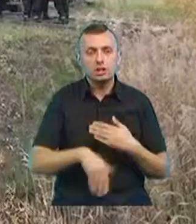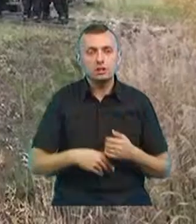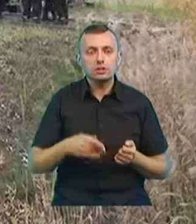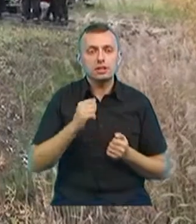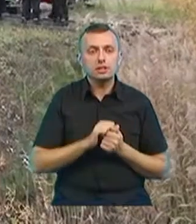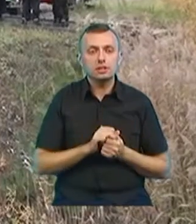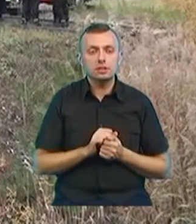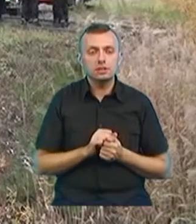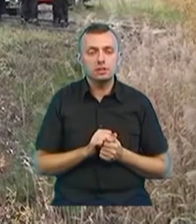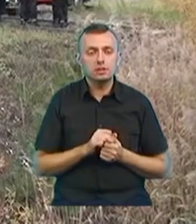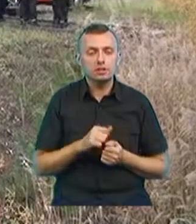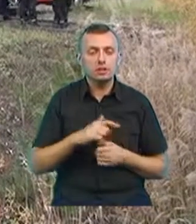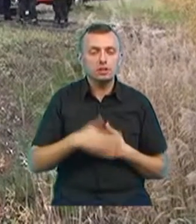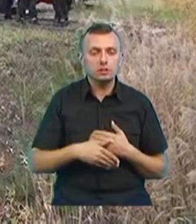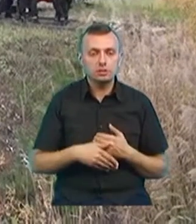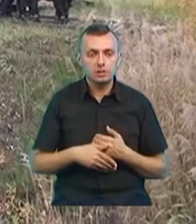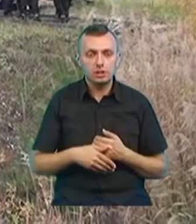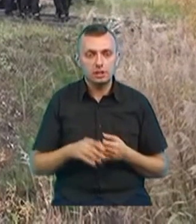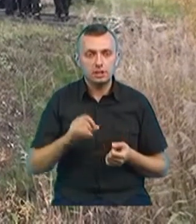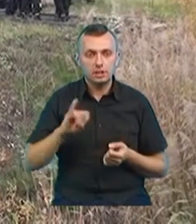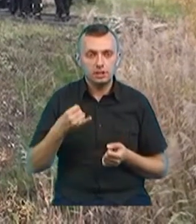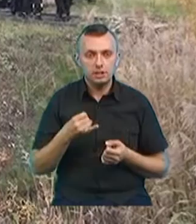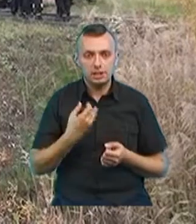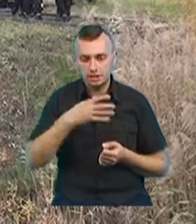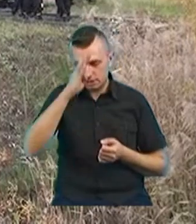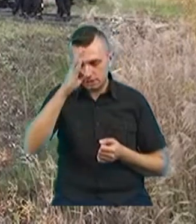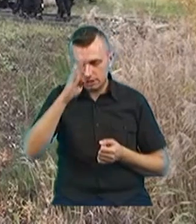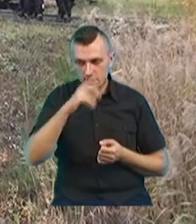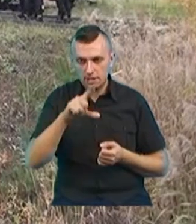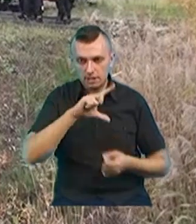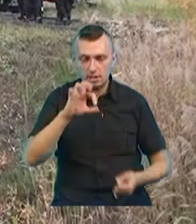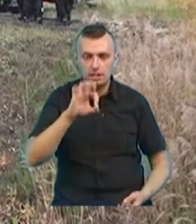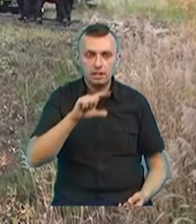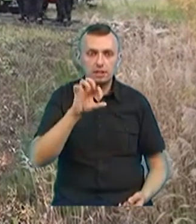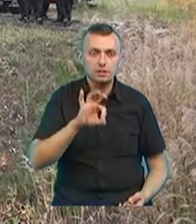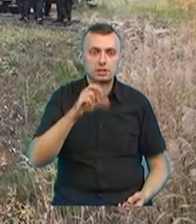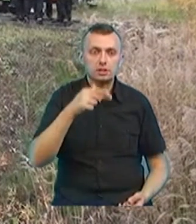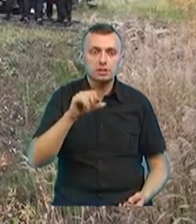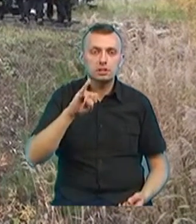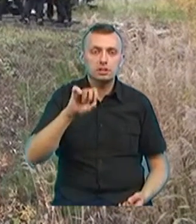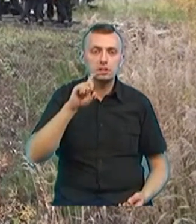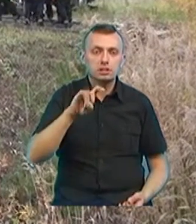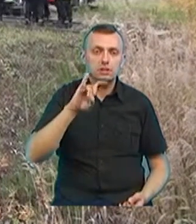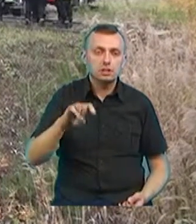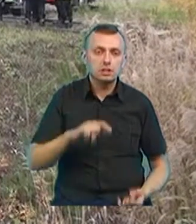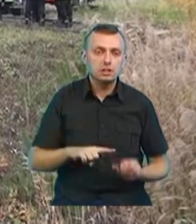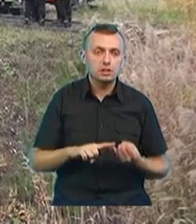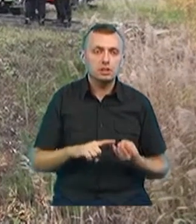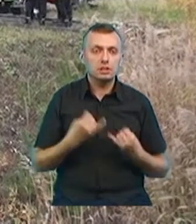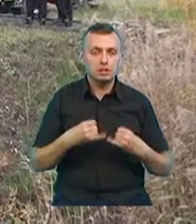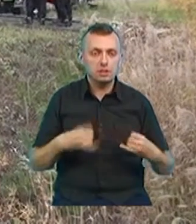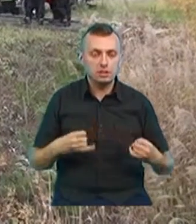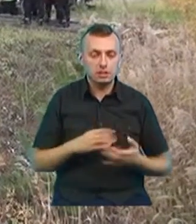lasu. To już ostatni, czwarty etap dzisiejszych ćwiczeń, wspólnych ćwiczeń strażaków, policjantów, a także służb